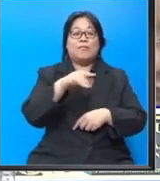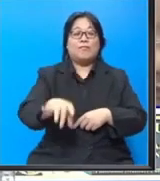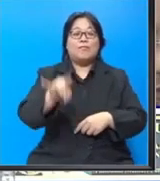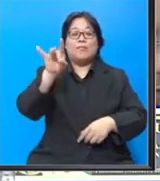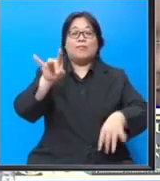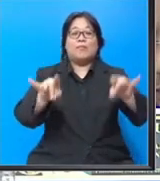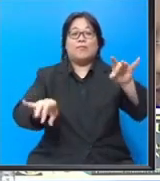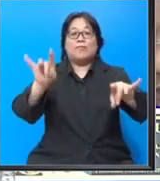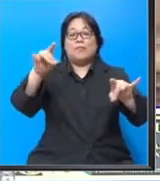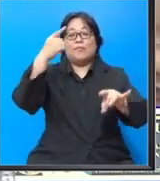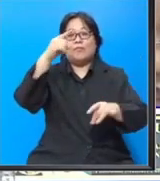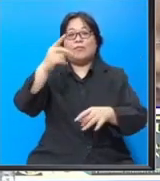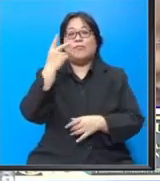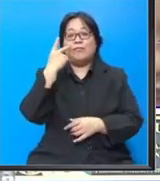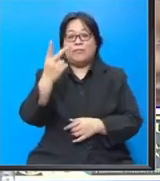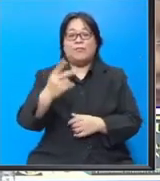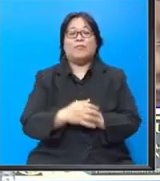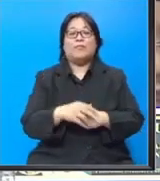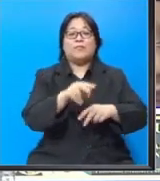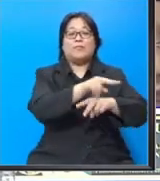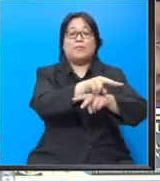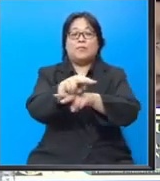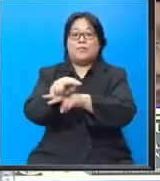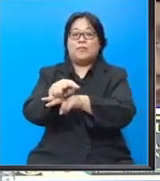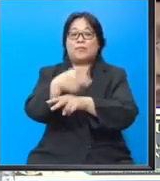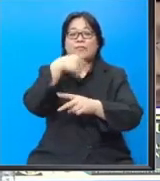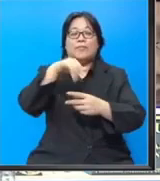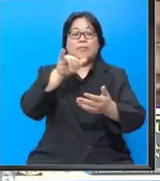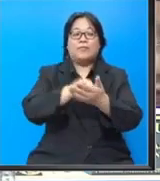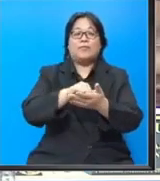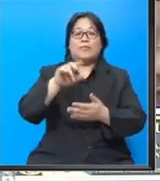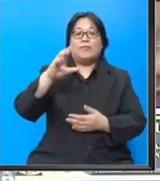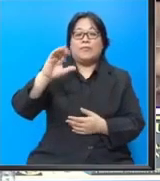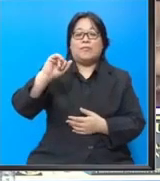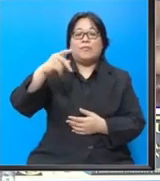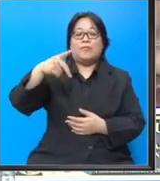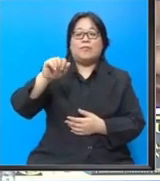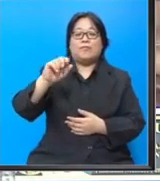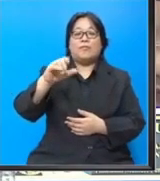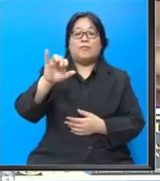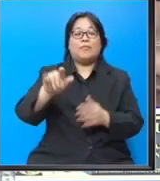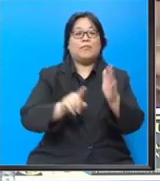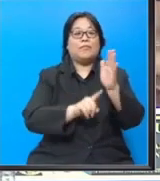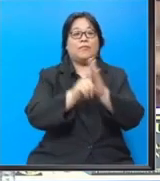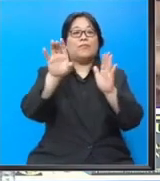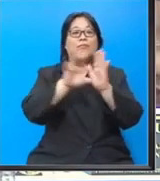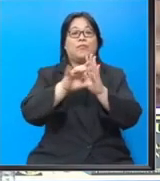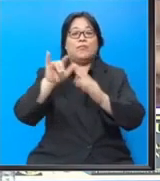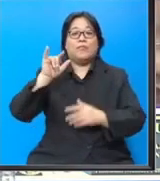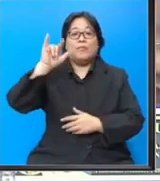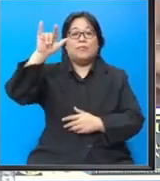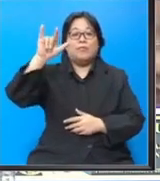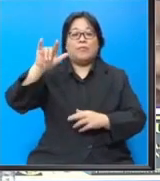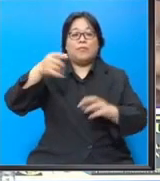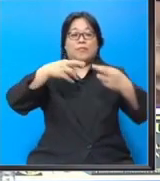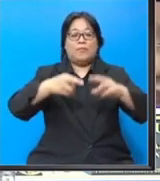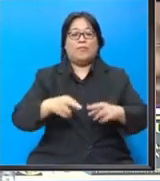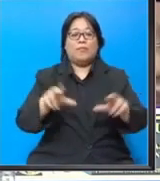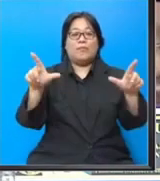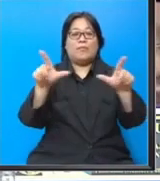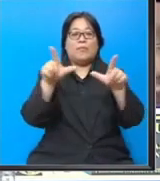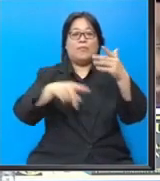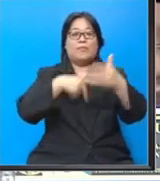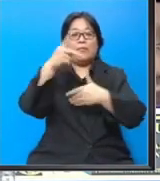melantik klip mereka untuk melihat pemantau ini tanah dia berkapasitas tinggi seperti mana ekraf maintenance raison program